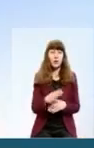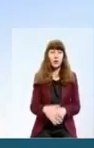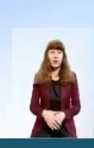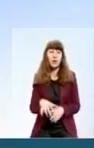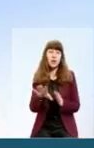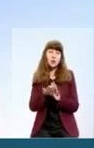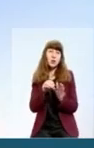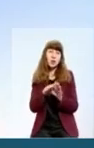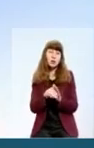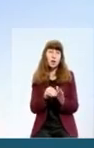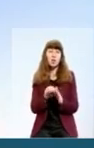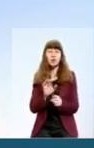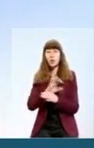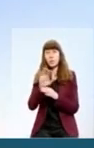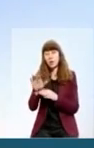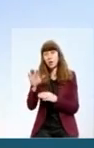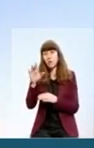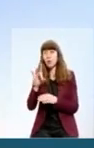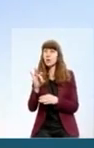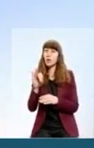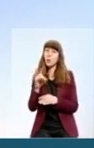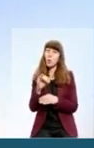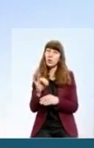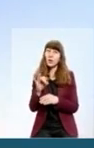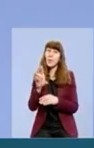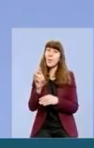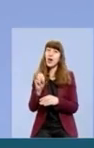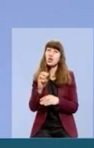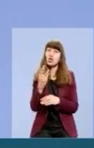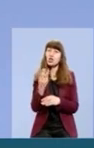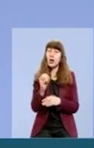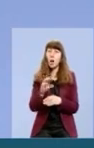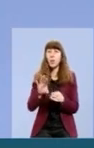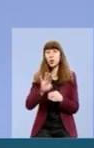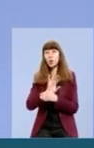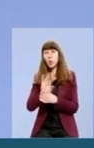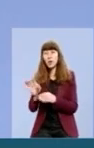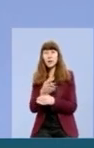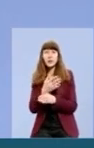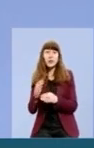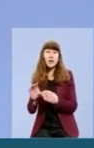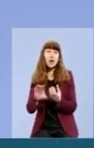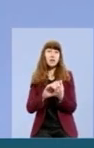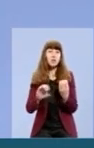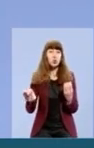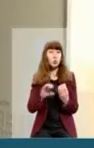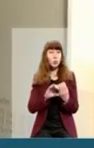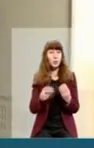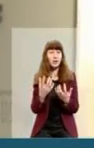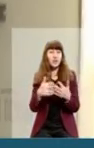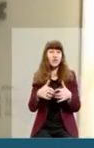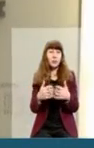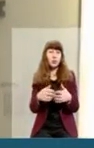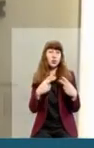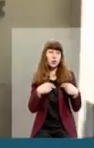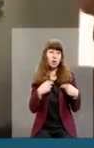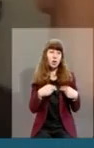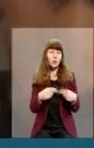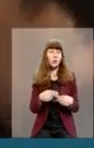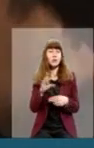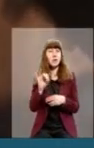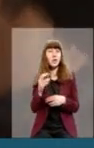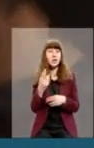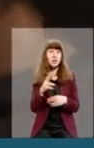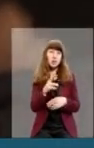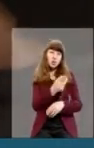воду уже водонапорную башню после распределительной сети весь этот сложный процесс автоматизирован тем не менее на